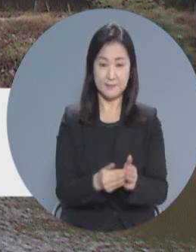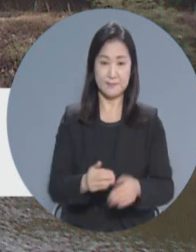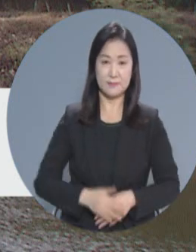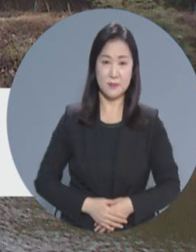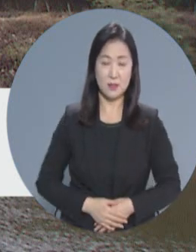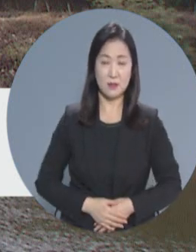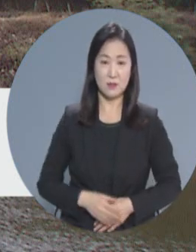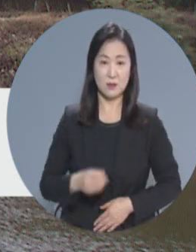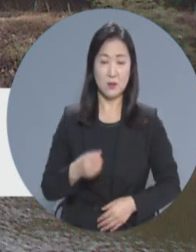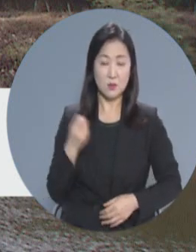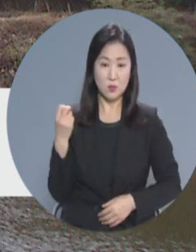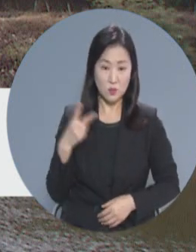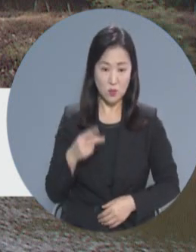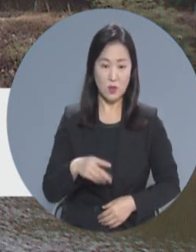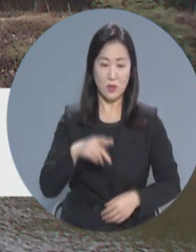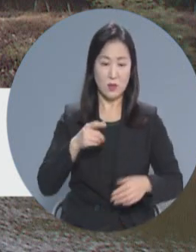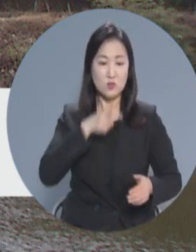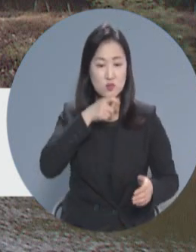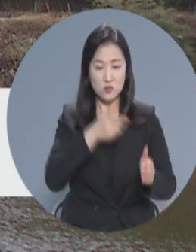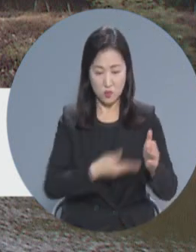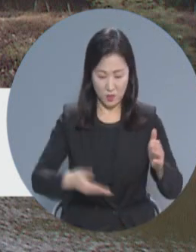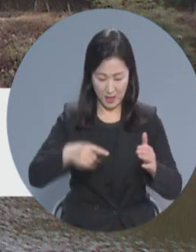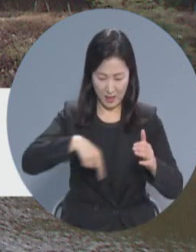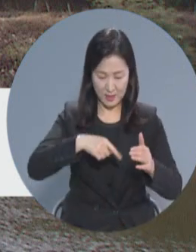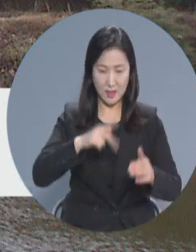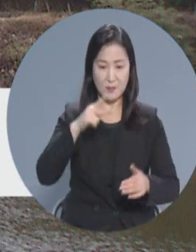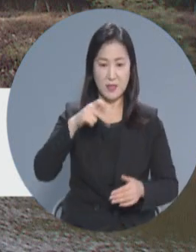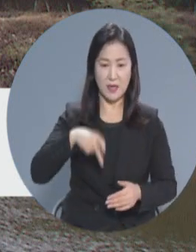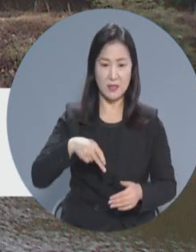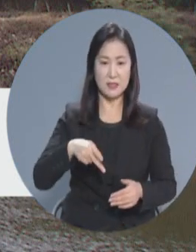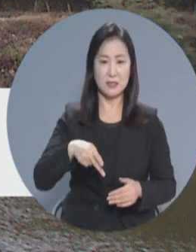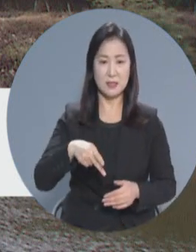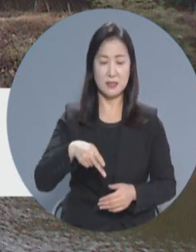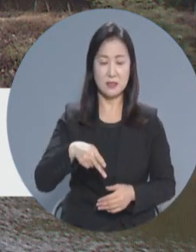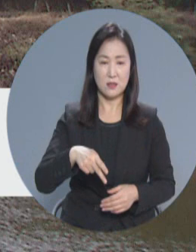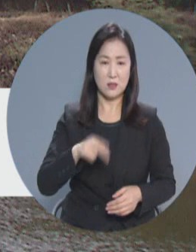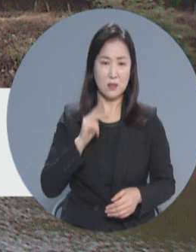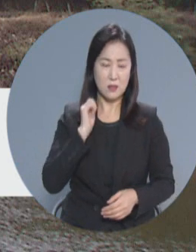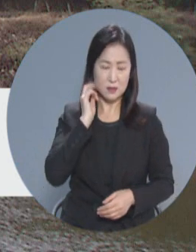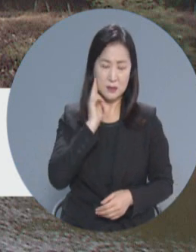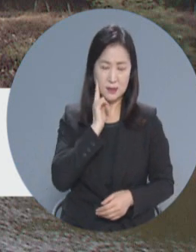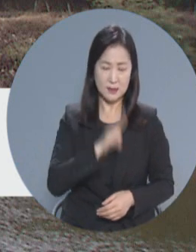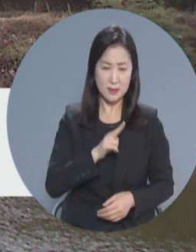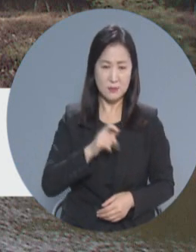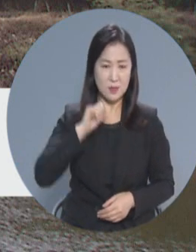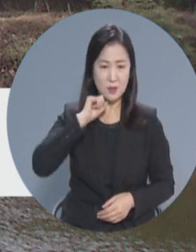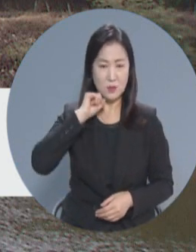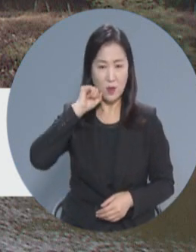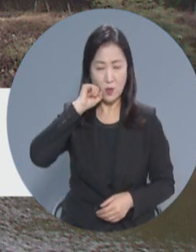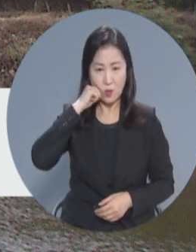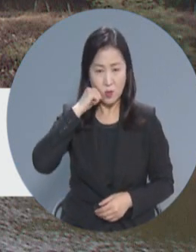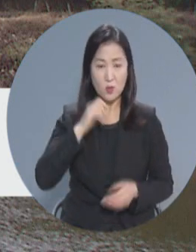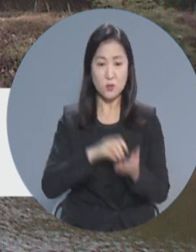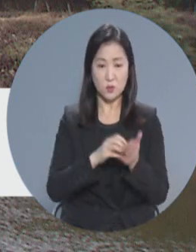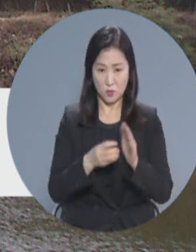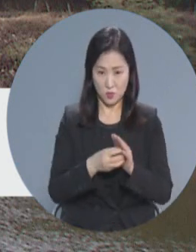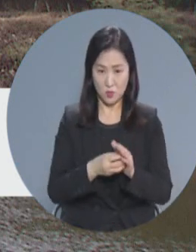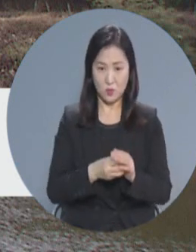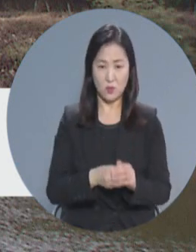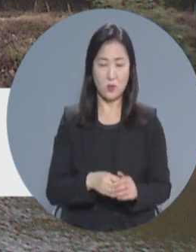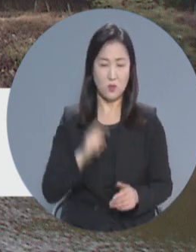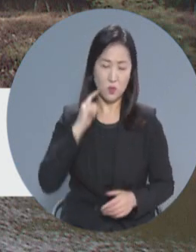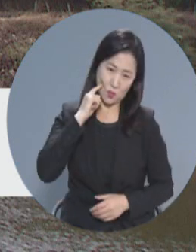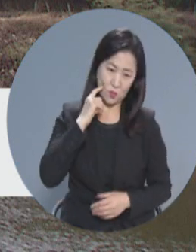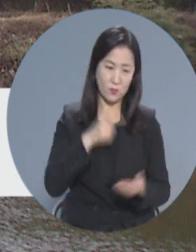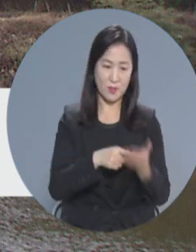그런데 저수지의 pH 농도가 자연 상태에서 나오기 힘든 강한 염기성인 것으로 확인돼 의혹이 일고 있습니다.